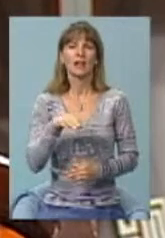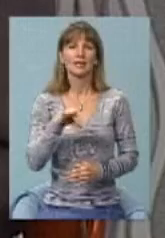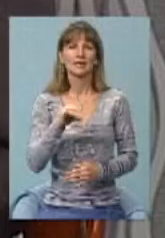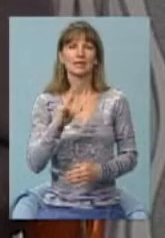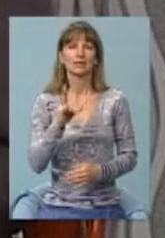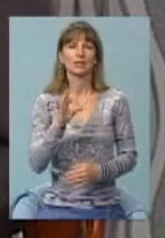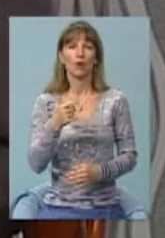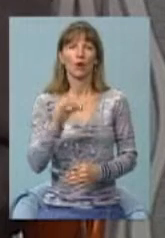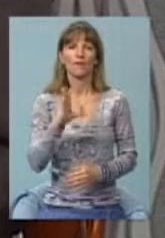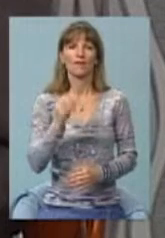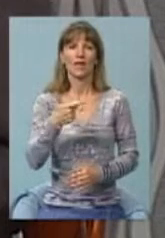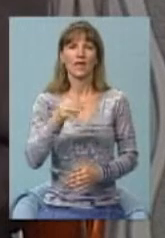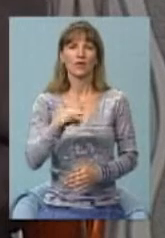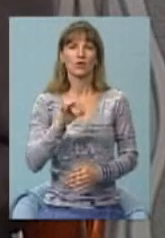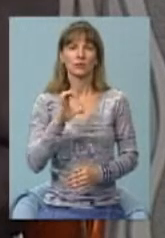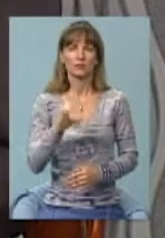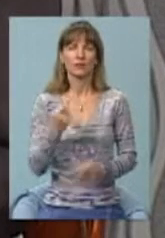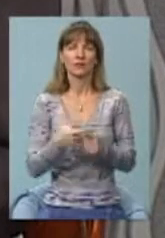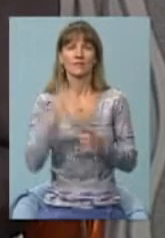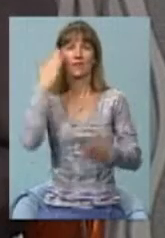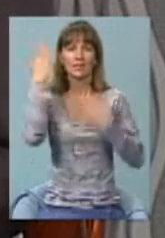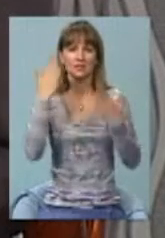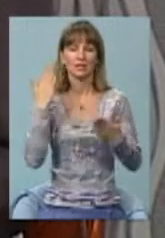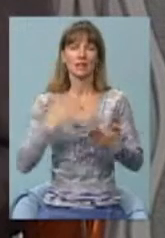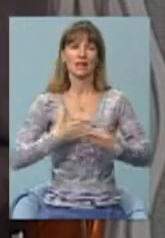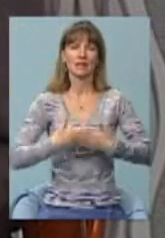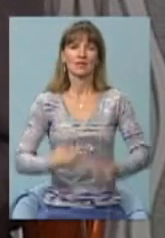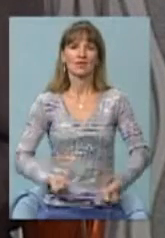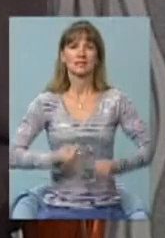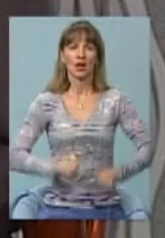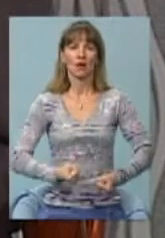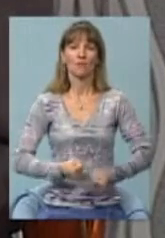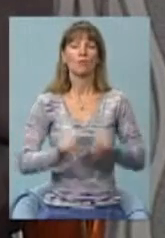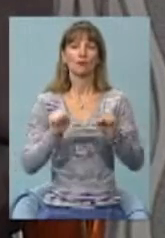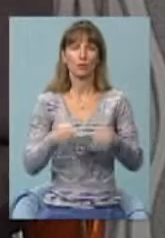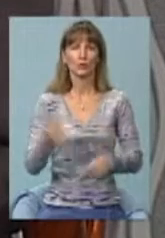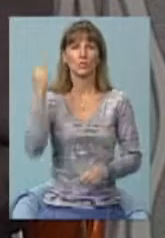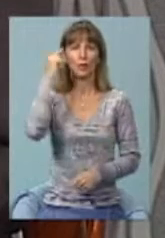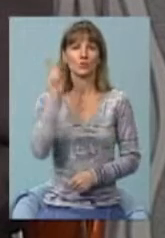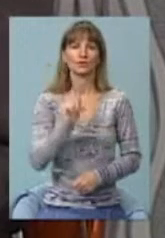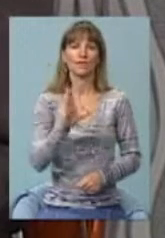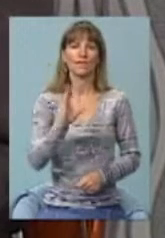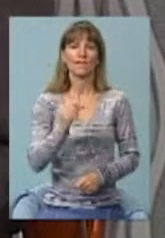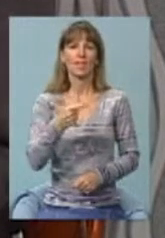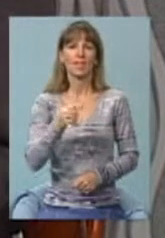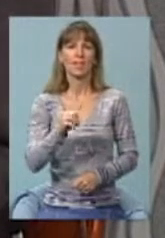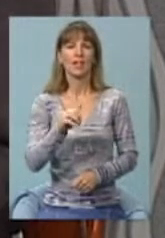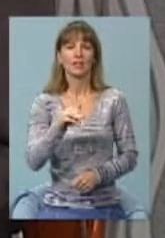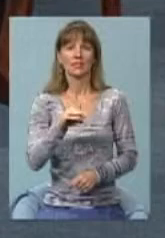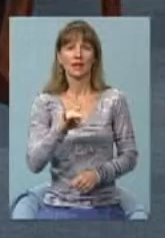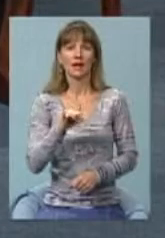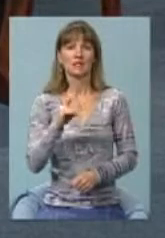«вегетус». Тобто, це означає веселий, бадьорий, жвавий, здоровий. Тобто, можемо зрозуміти, що вегетаріанство означає, в принципі,